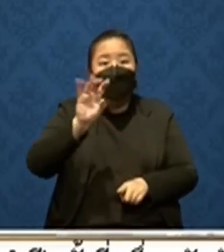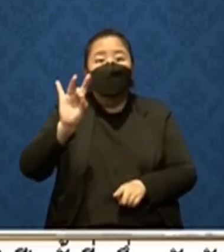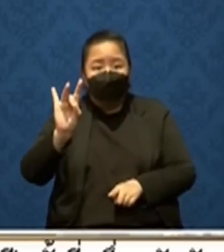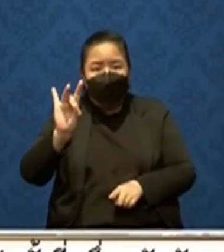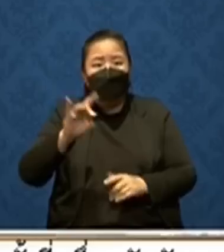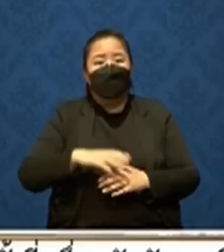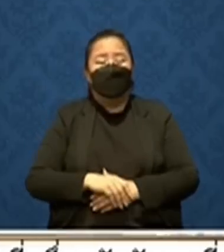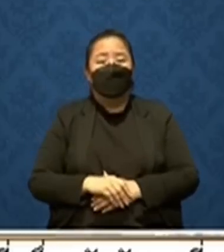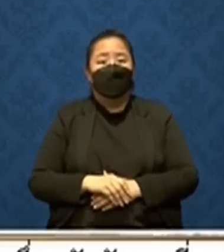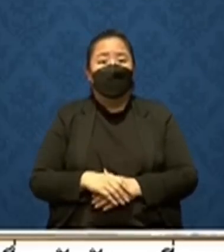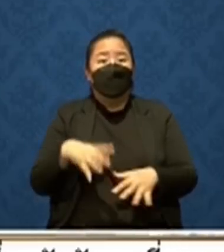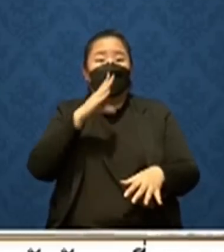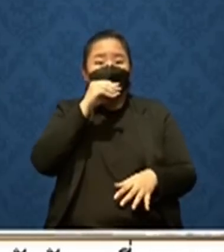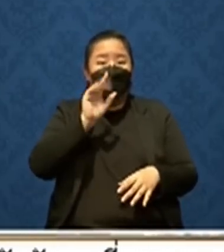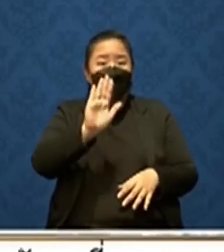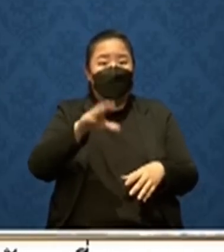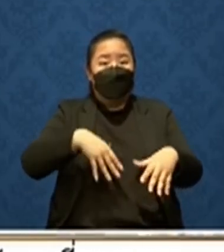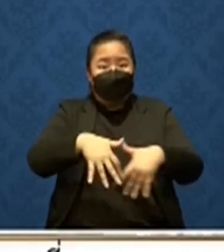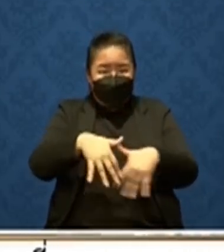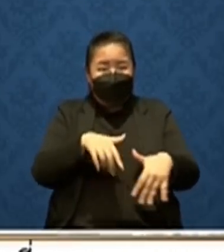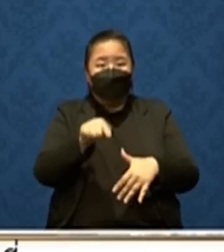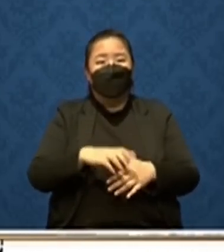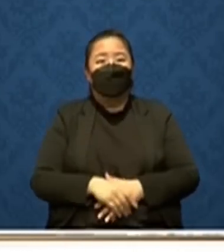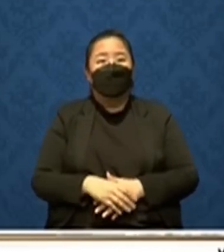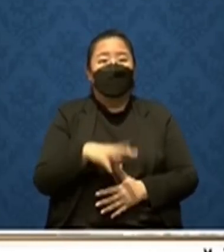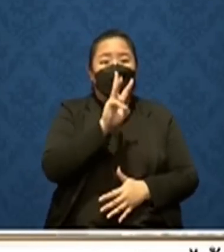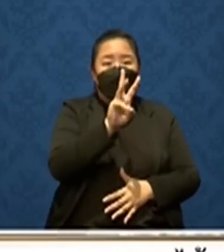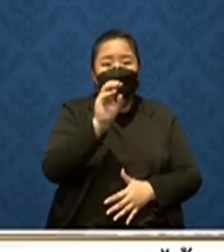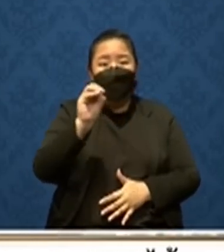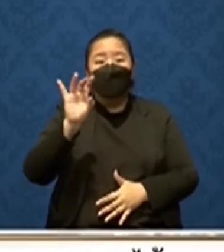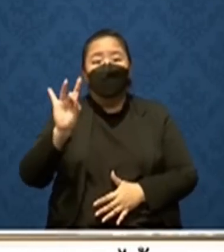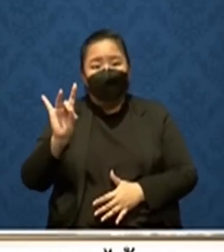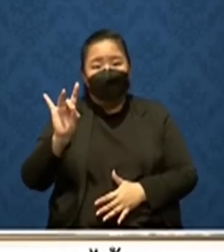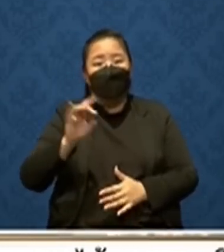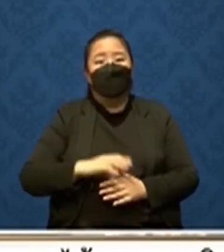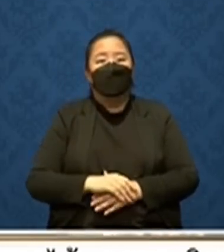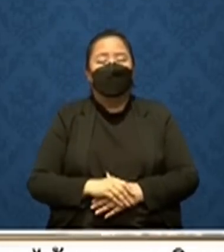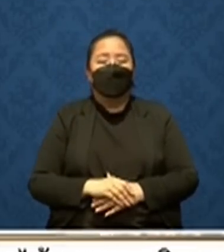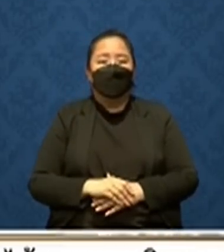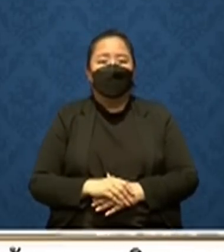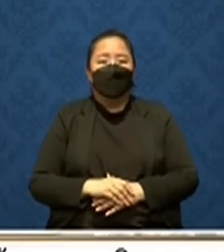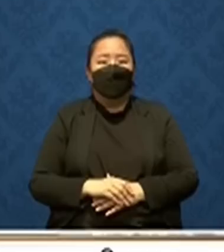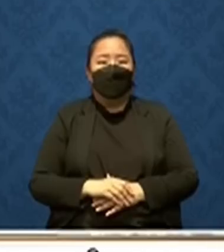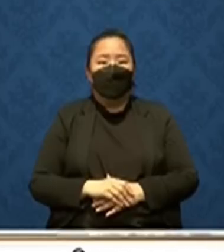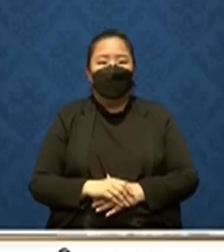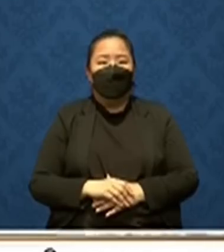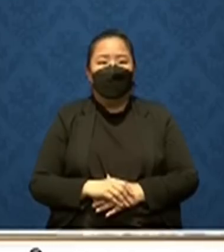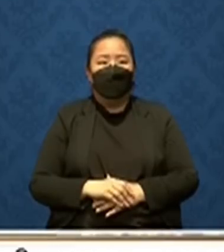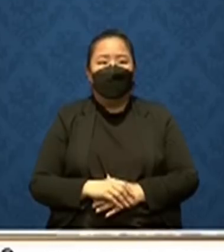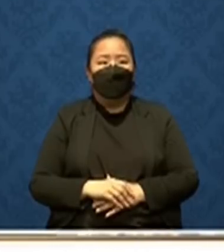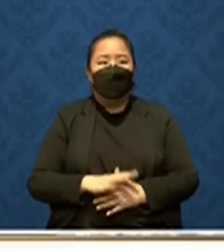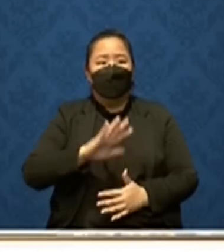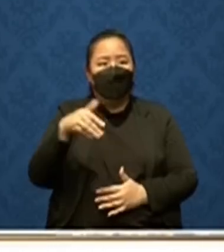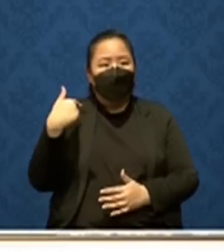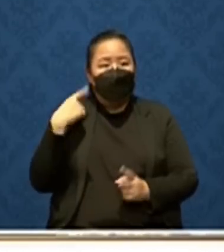และนี่คือพวกคำพูดของประชาชนนะครับ1608ที่พักการชนะสุขใช้